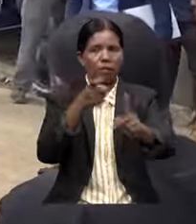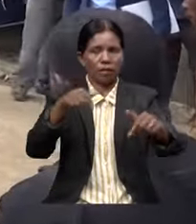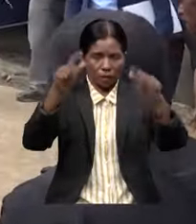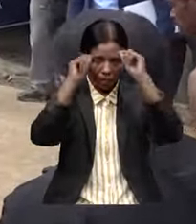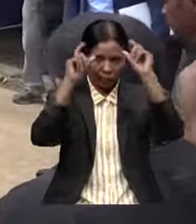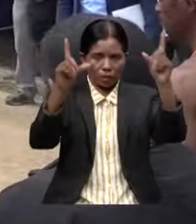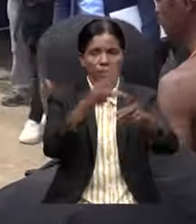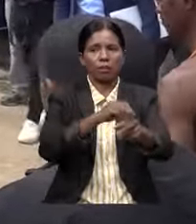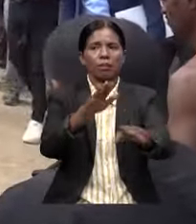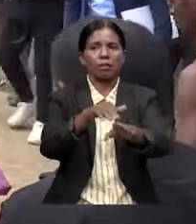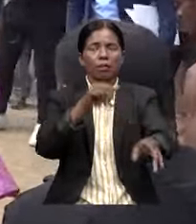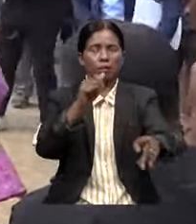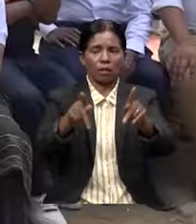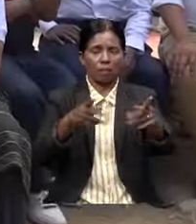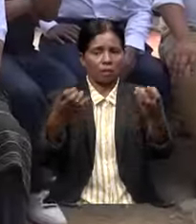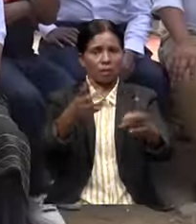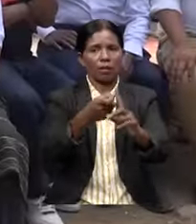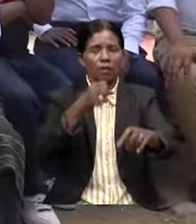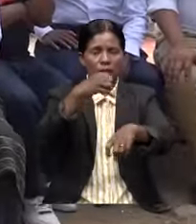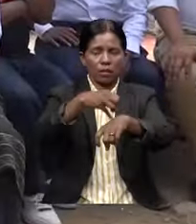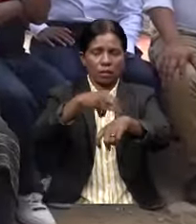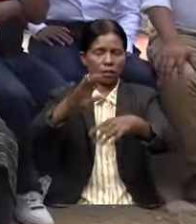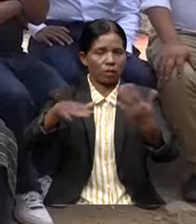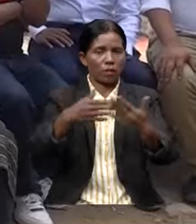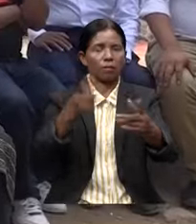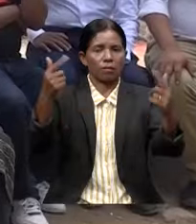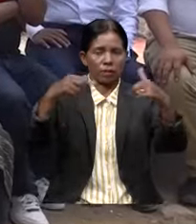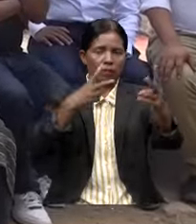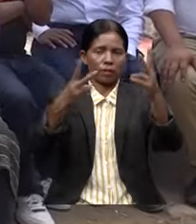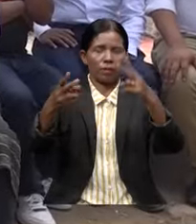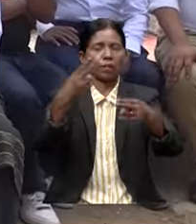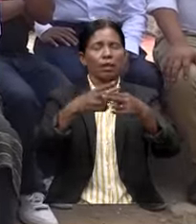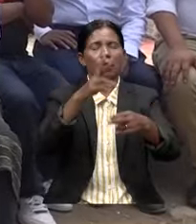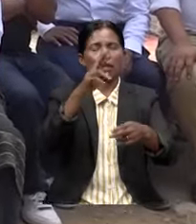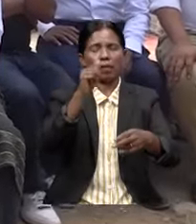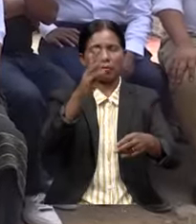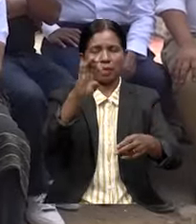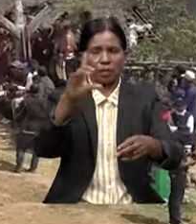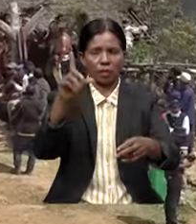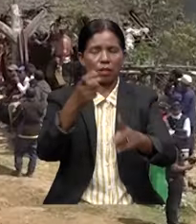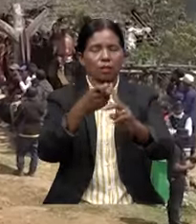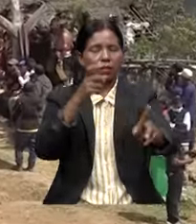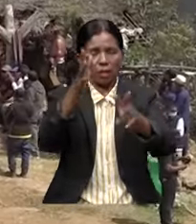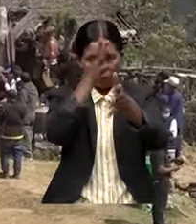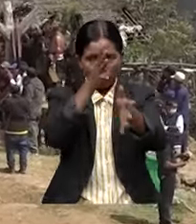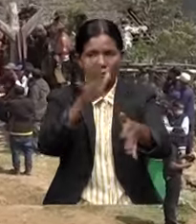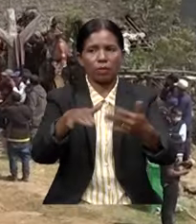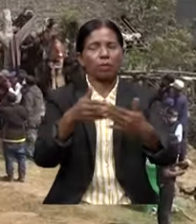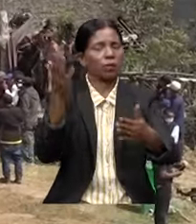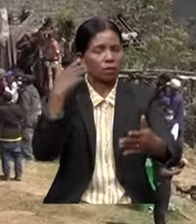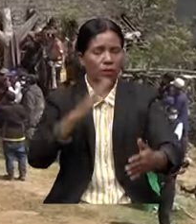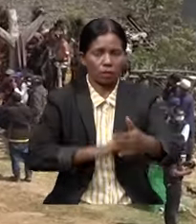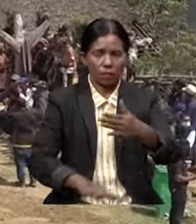Leste no atrai tebes turista lokal no internasional sira hodi visita. Mai benaran Rabilau laos narang origin husibe ala sira nebe uluk moris